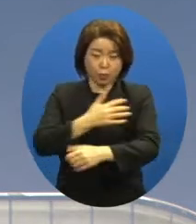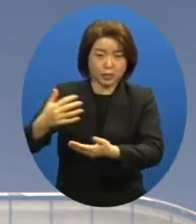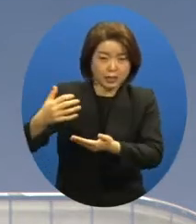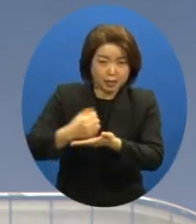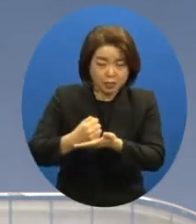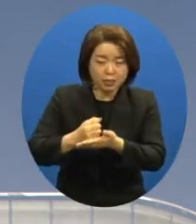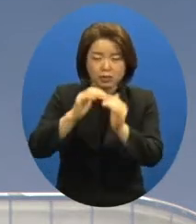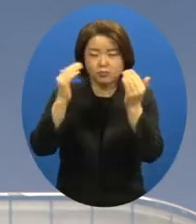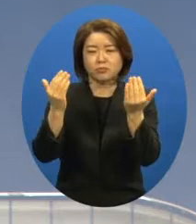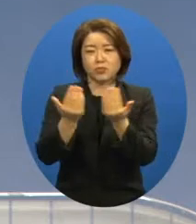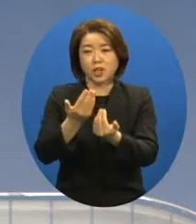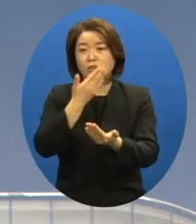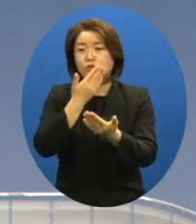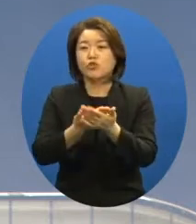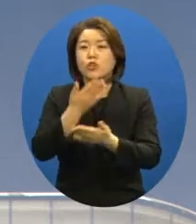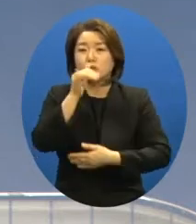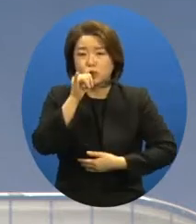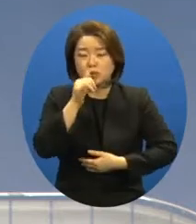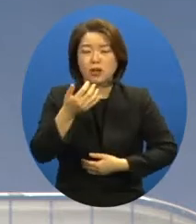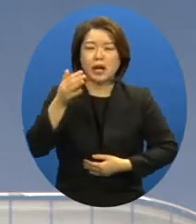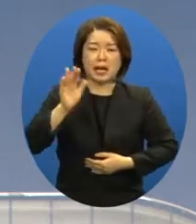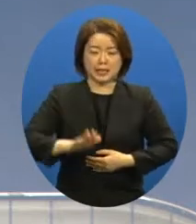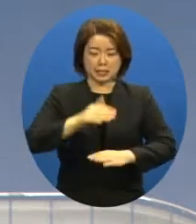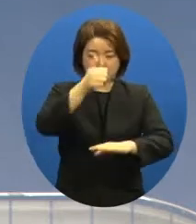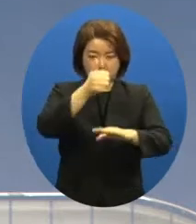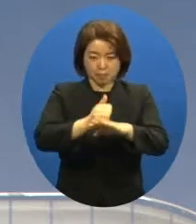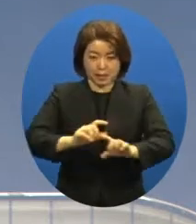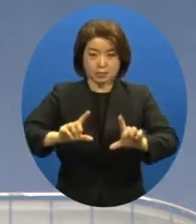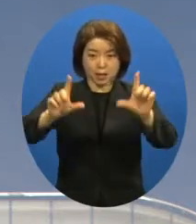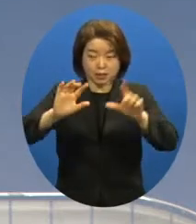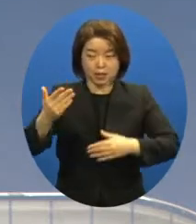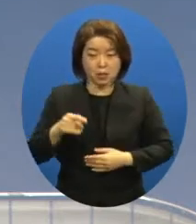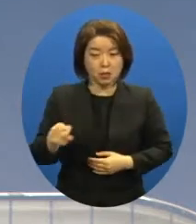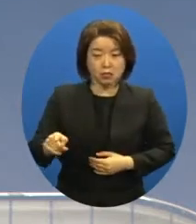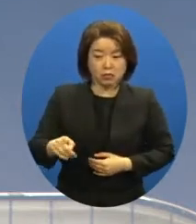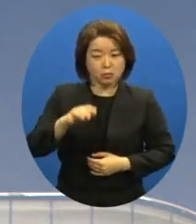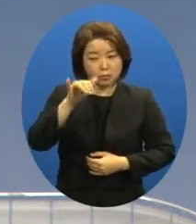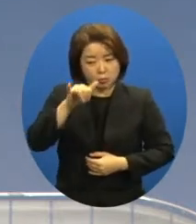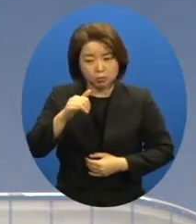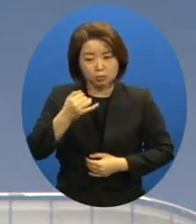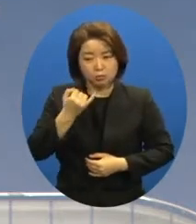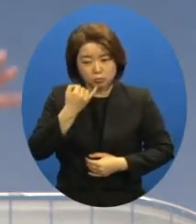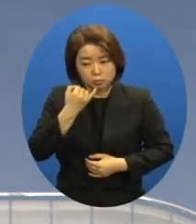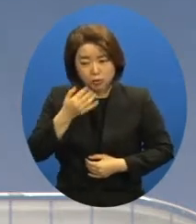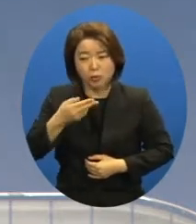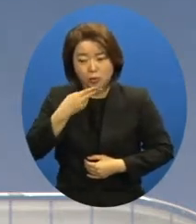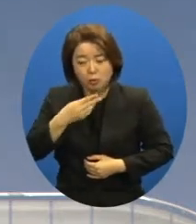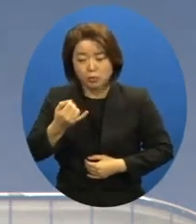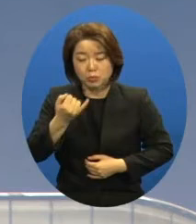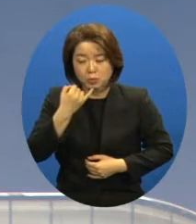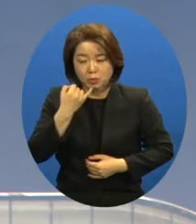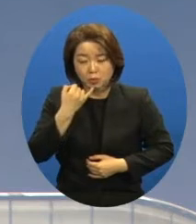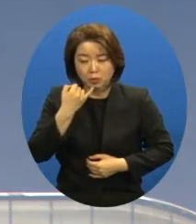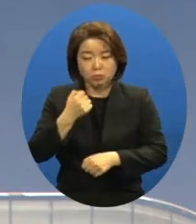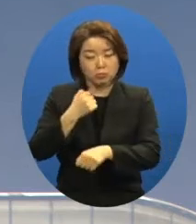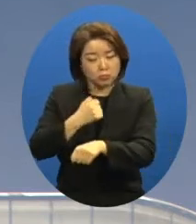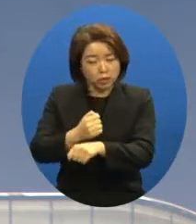중요하지요. 마지막 날이 오면 있어도 되고 없어도 되고 해도 되고 안 해도 되는 일이 되고 마는